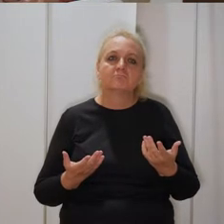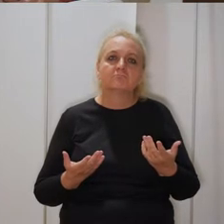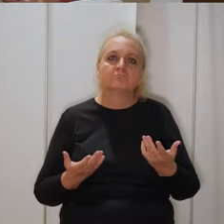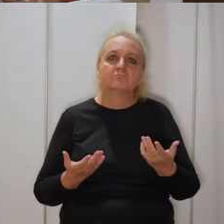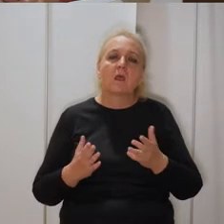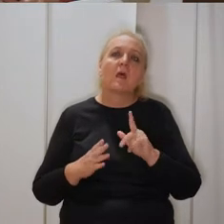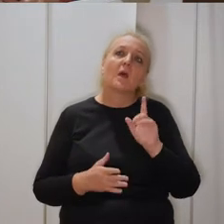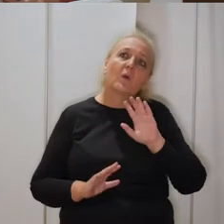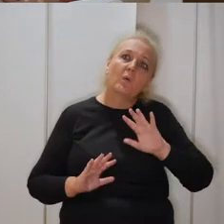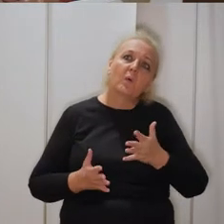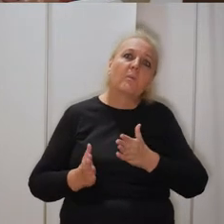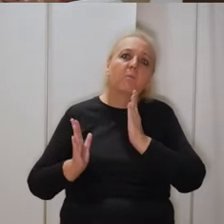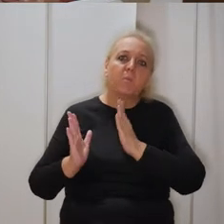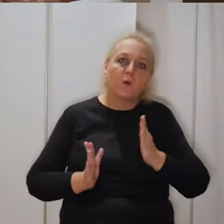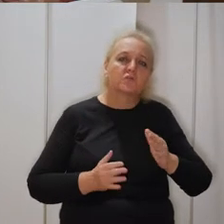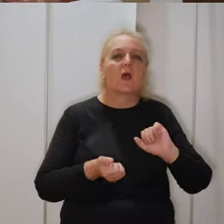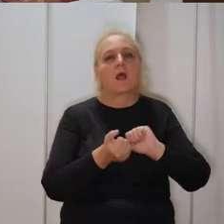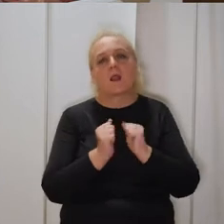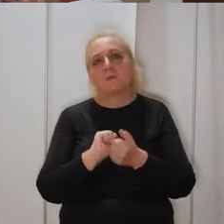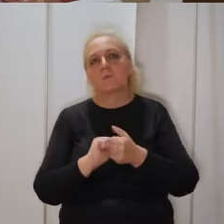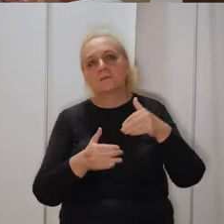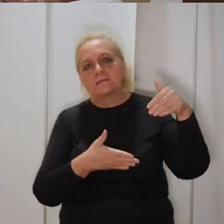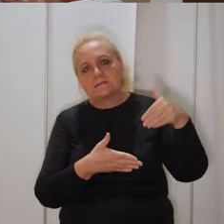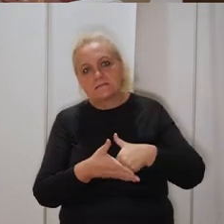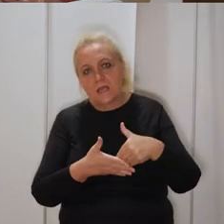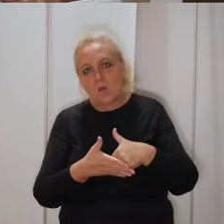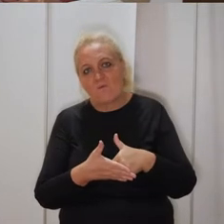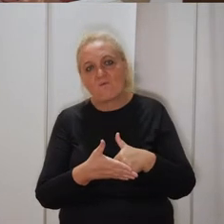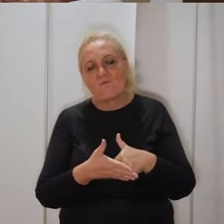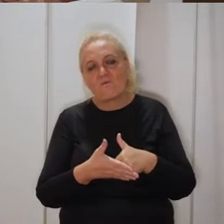pewne porządkowanie czy zachowanie